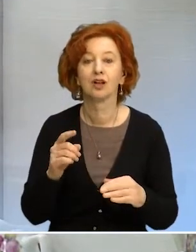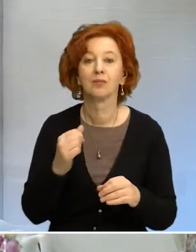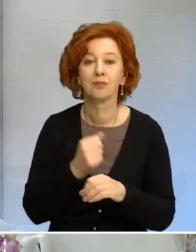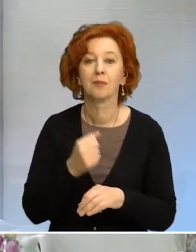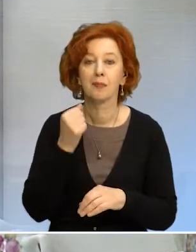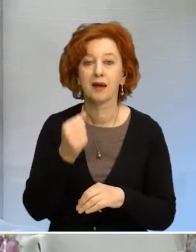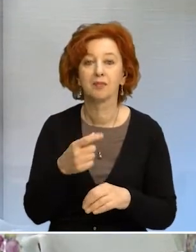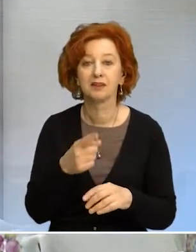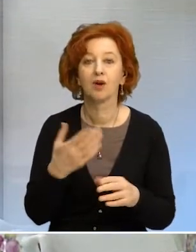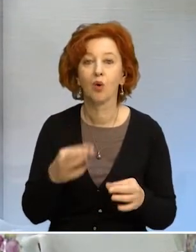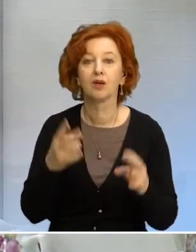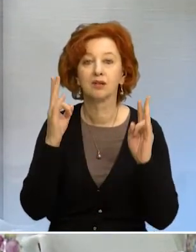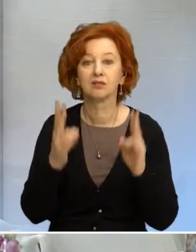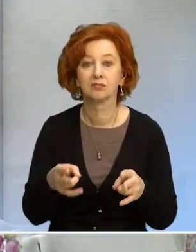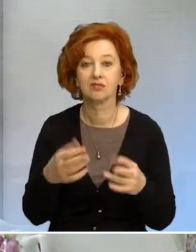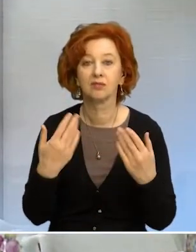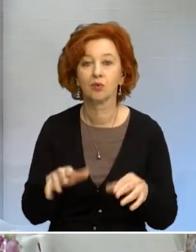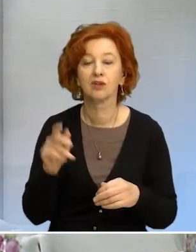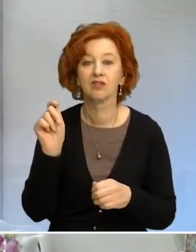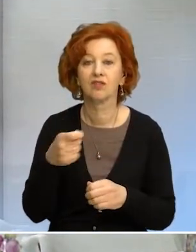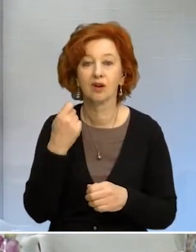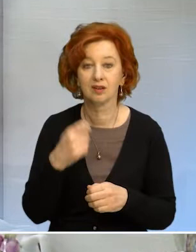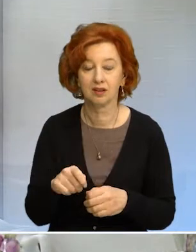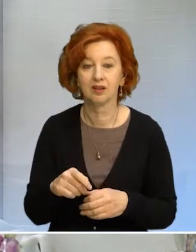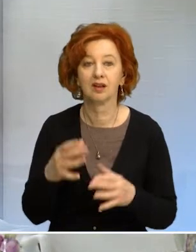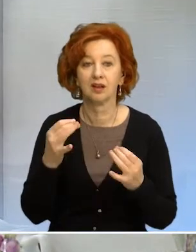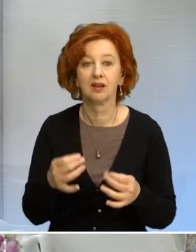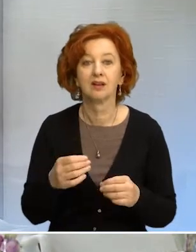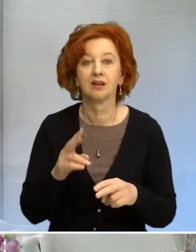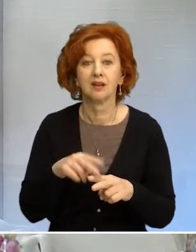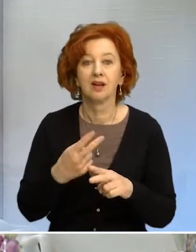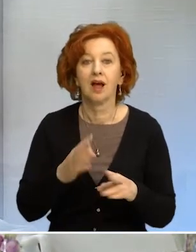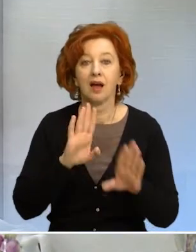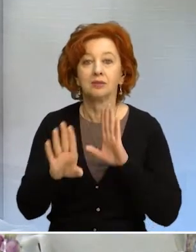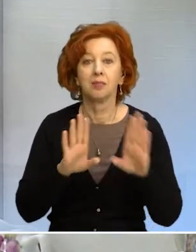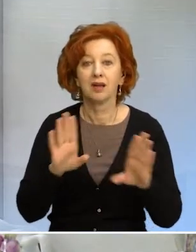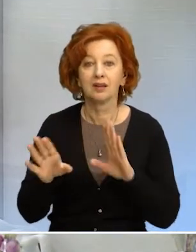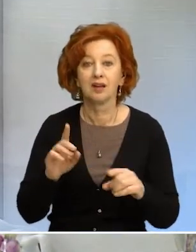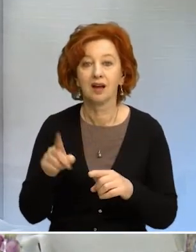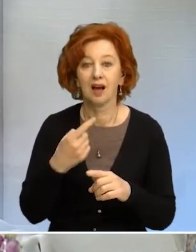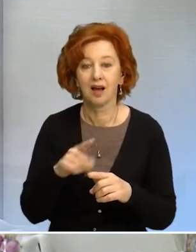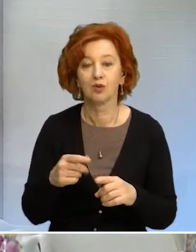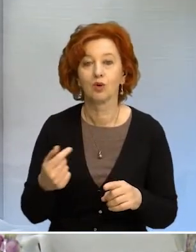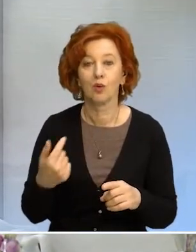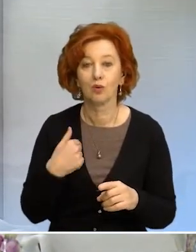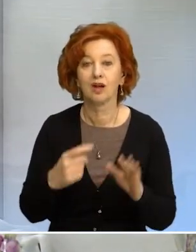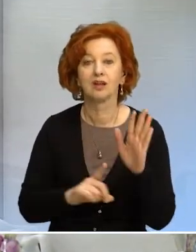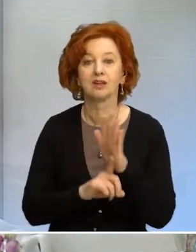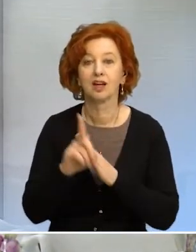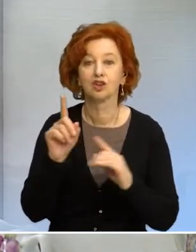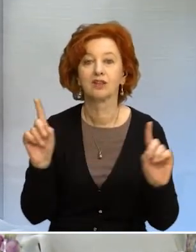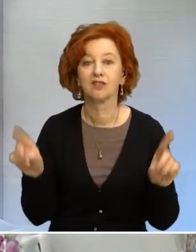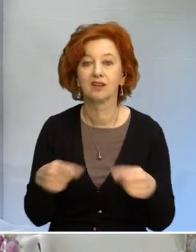оправляться от нанесенного колоссального ущерба после Великой Отечественной войны. Экспонаты, с которых